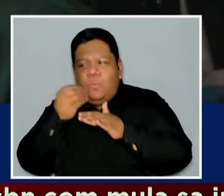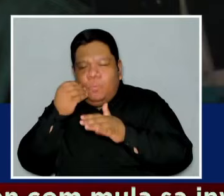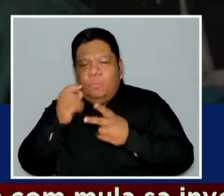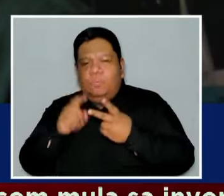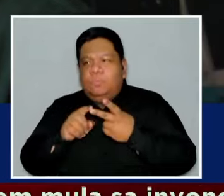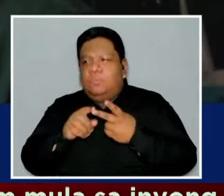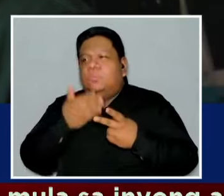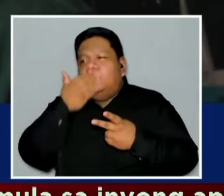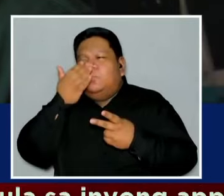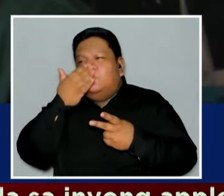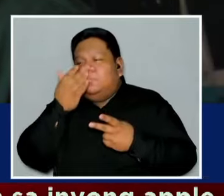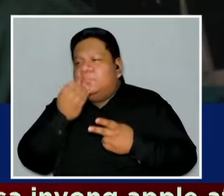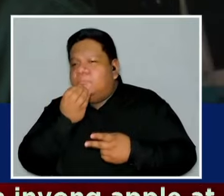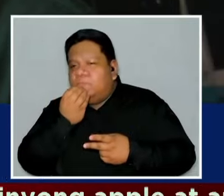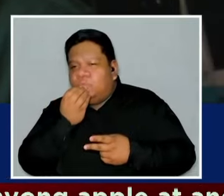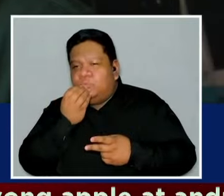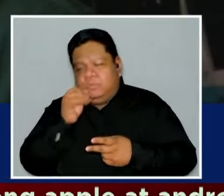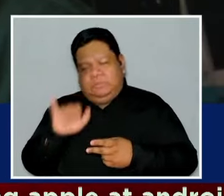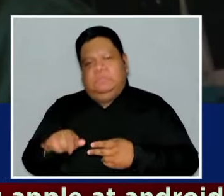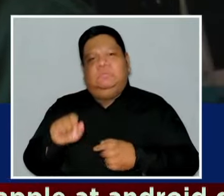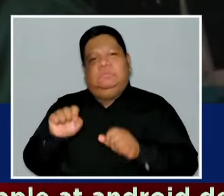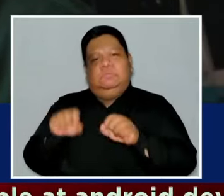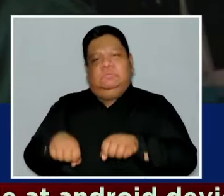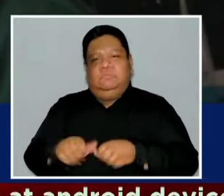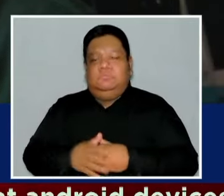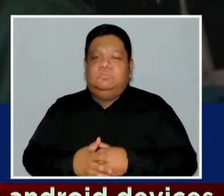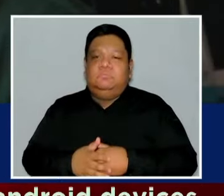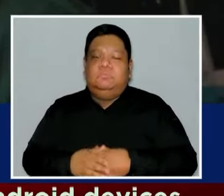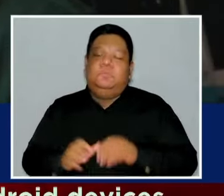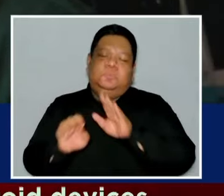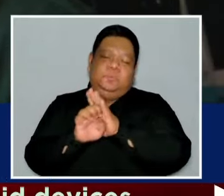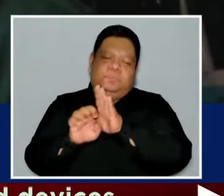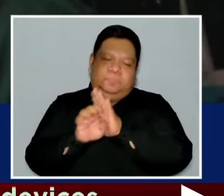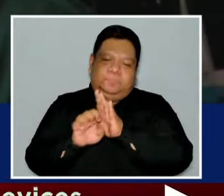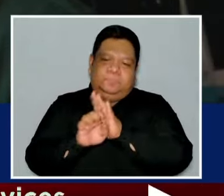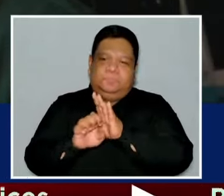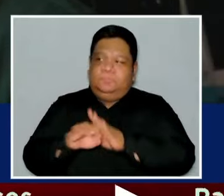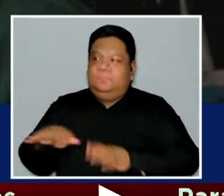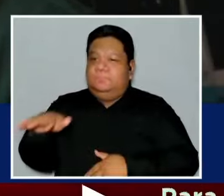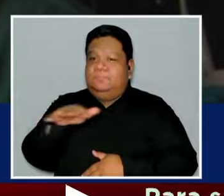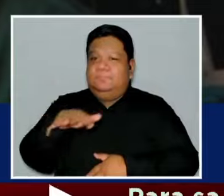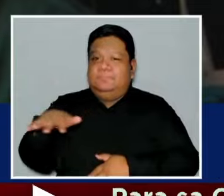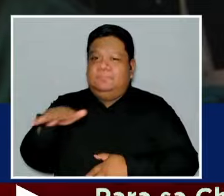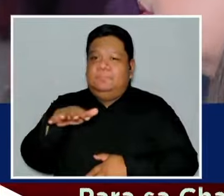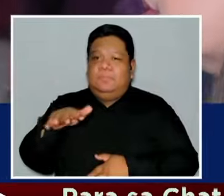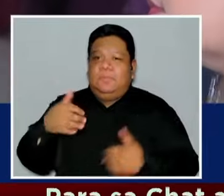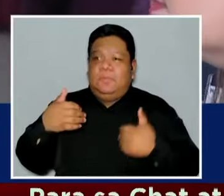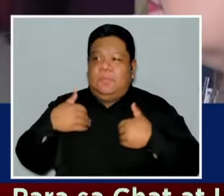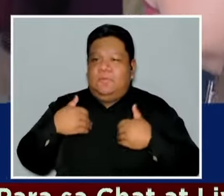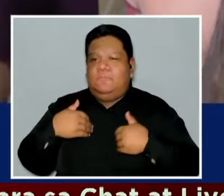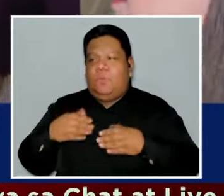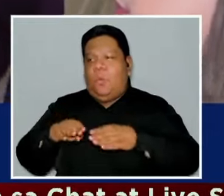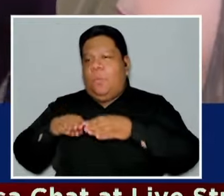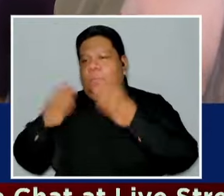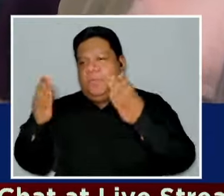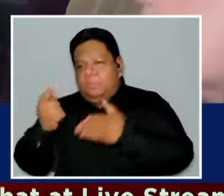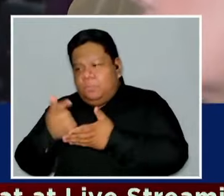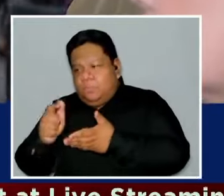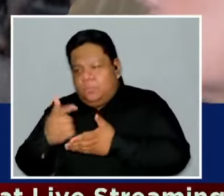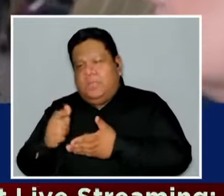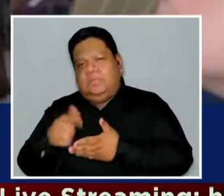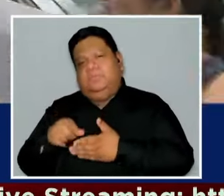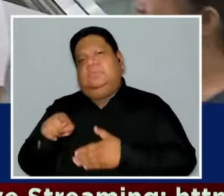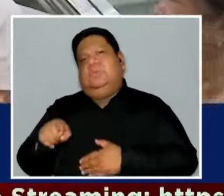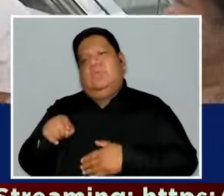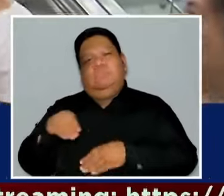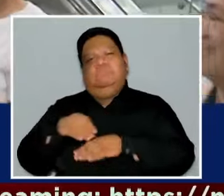area. O halimbawa po, no, yung area nagkaroon po ng mga open trash bin. Kanina, muling